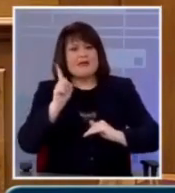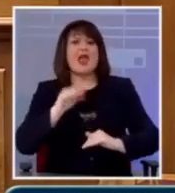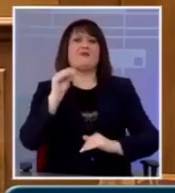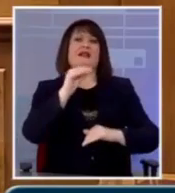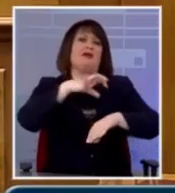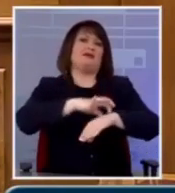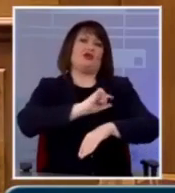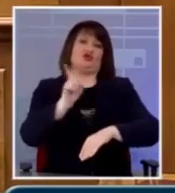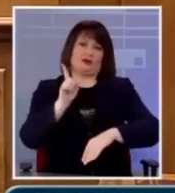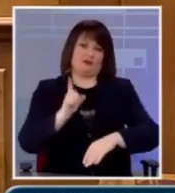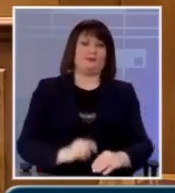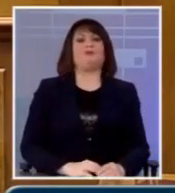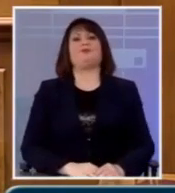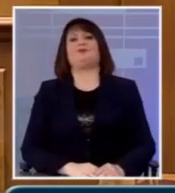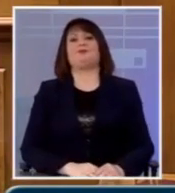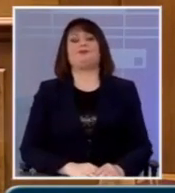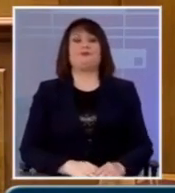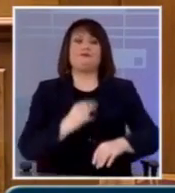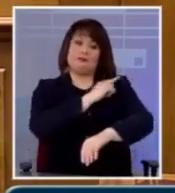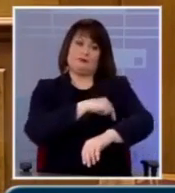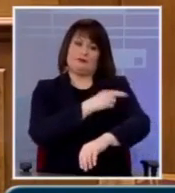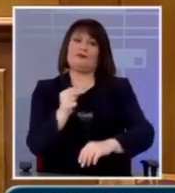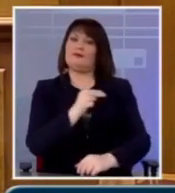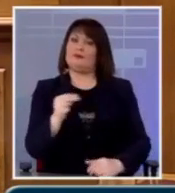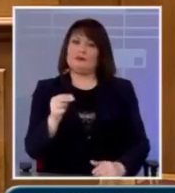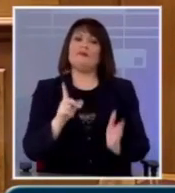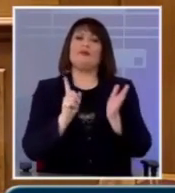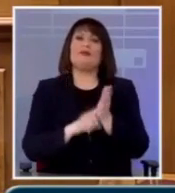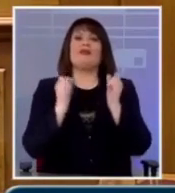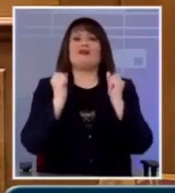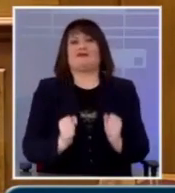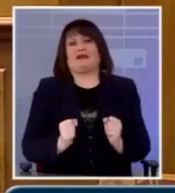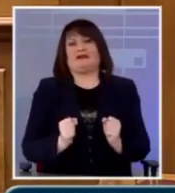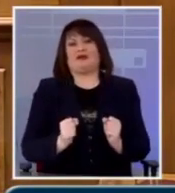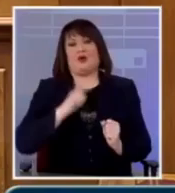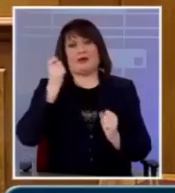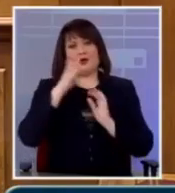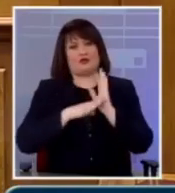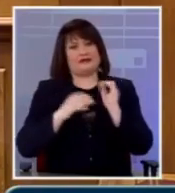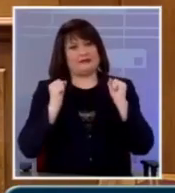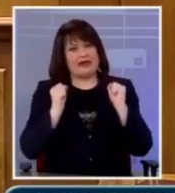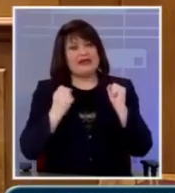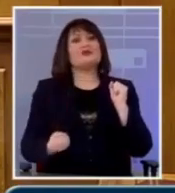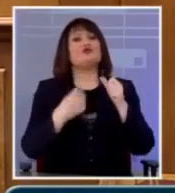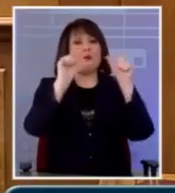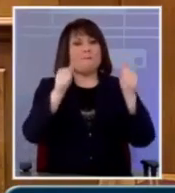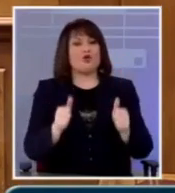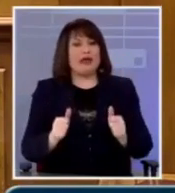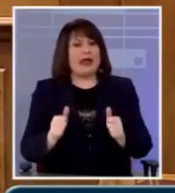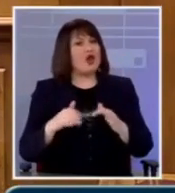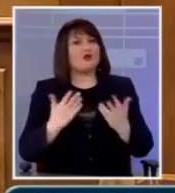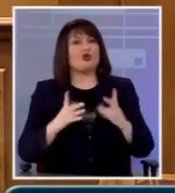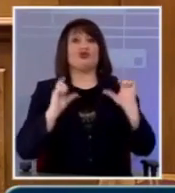του αρρώστου. Στην πρωτοβάθμια φροντίδα, που πρέπει να αποτελέσει βασικό πυλώνα του ΕΣΥ, προωθούμε ένα νέο μοντέλο στηριγμένο